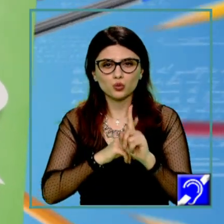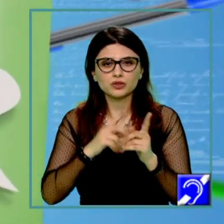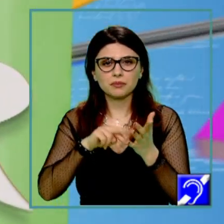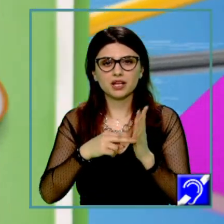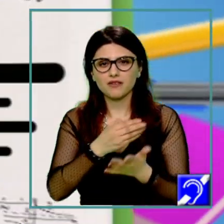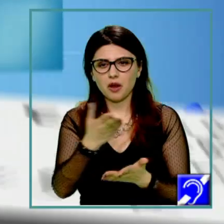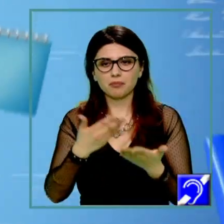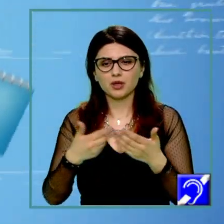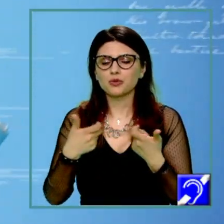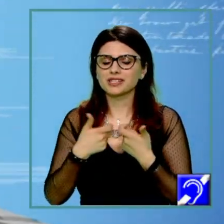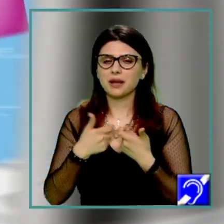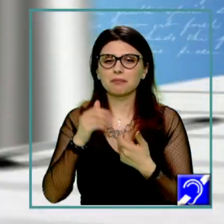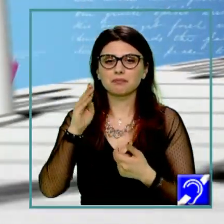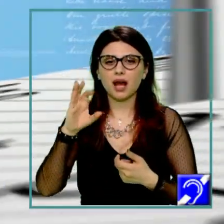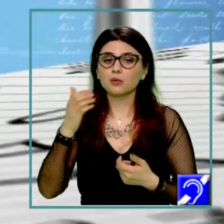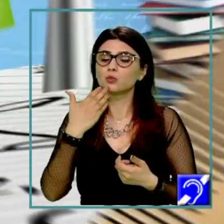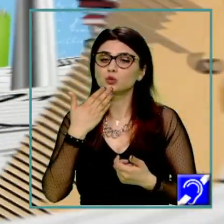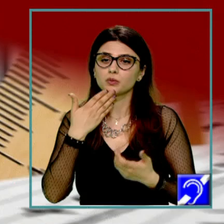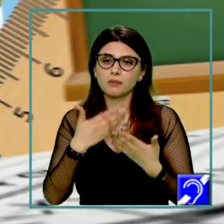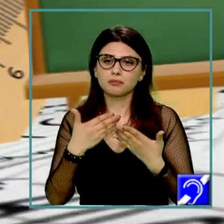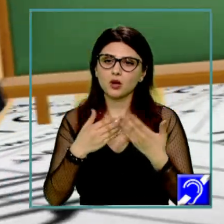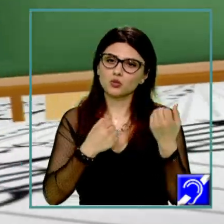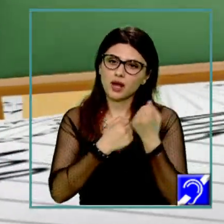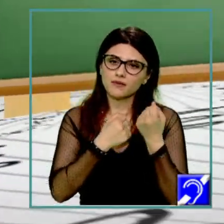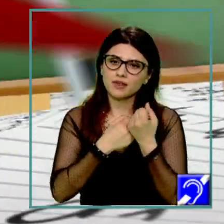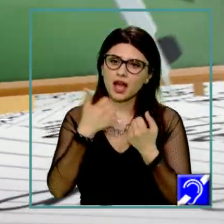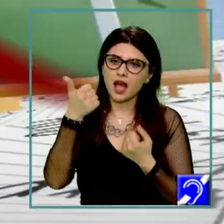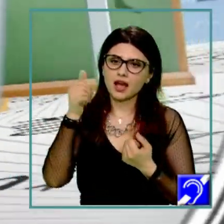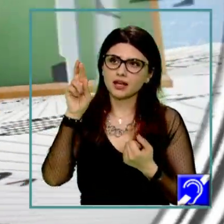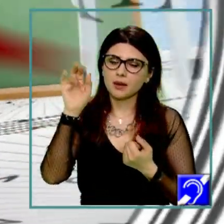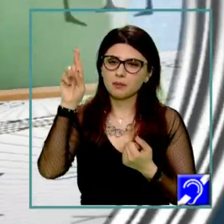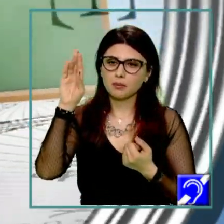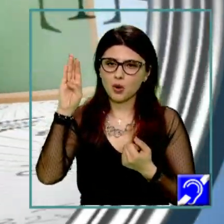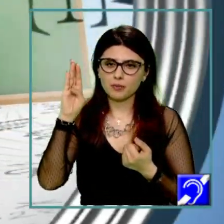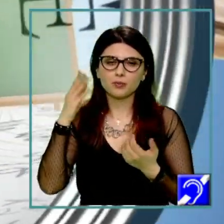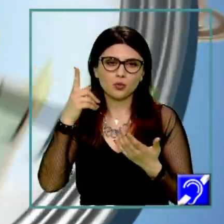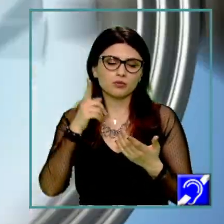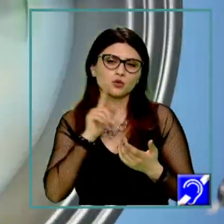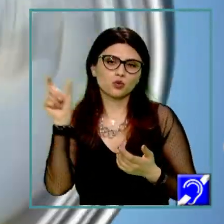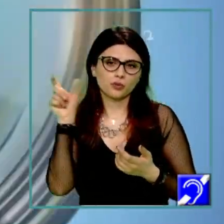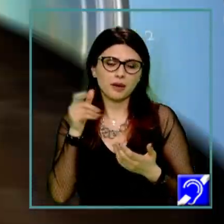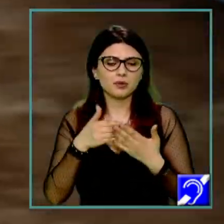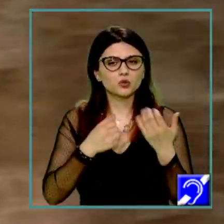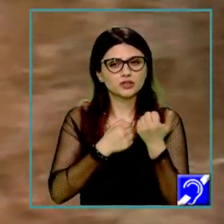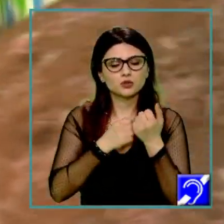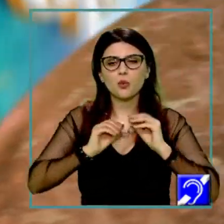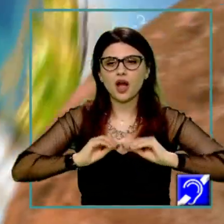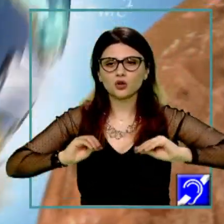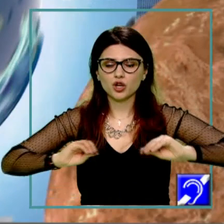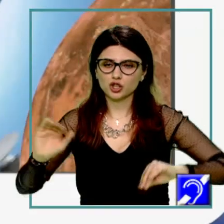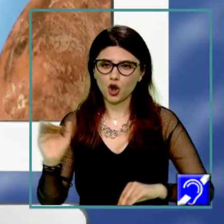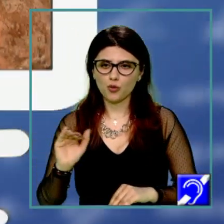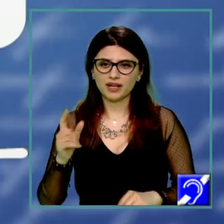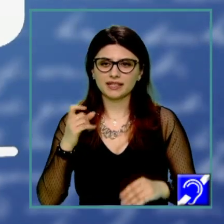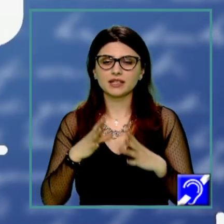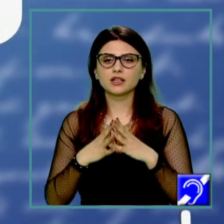voastră pentru bac Mulțumim partenerului nostru iqbox.ro un brand Marc agb si pentru susținerea Educației și a copiilor